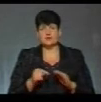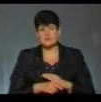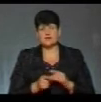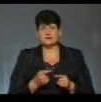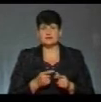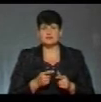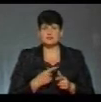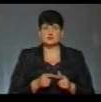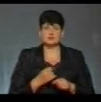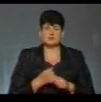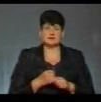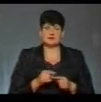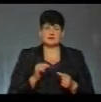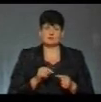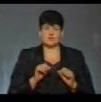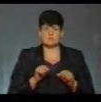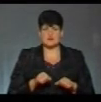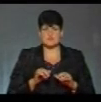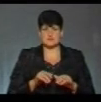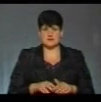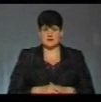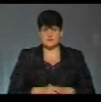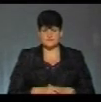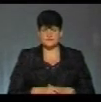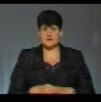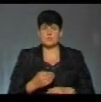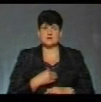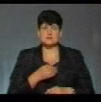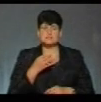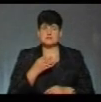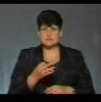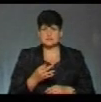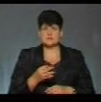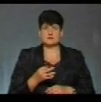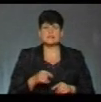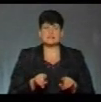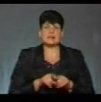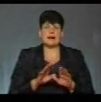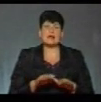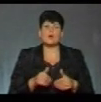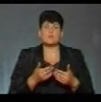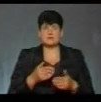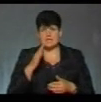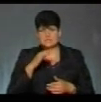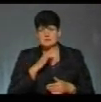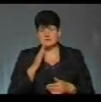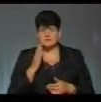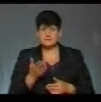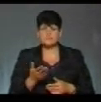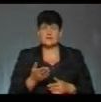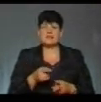чинити якісь протиправні діяння. От, так, я ще хотіла сказати, така рекомендація для батьків.